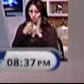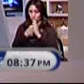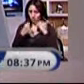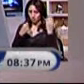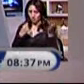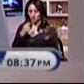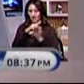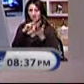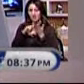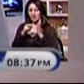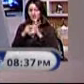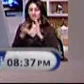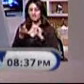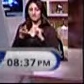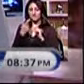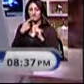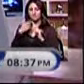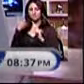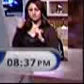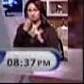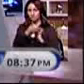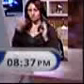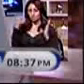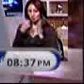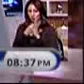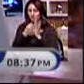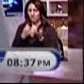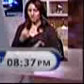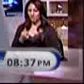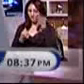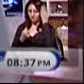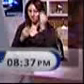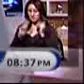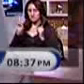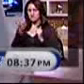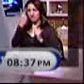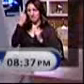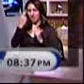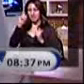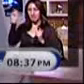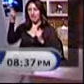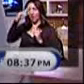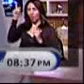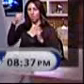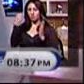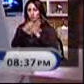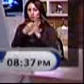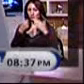وبيمثلك إيه التكريم ده؟ جايزة حقيقية، أنا خدت الحمد لله 17 جايزة دولية، يعني